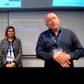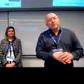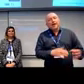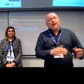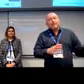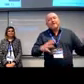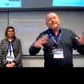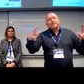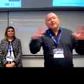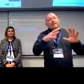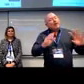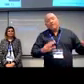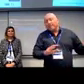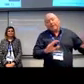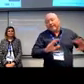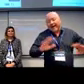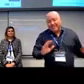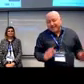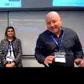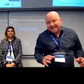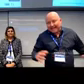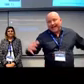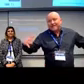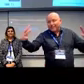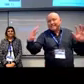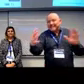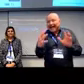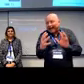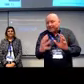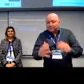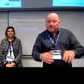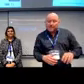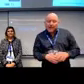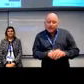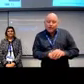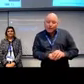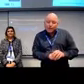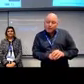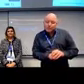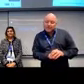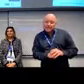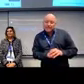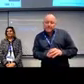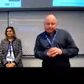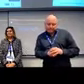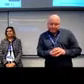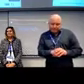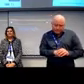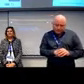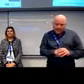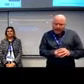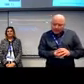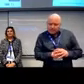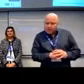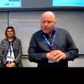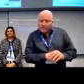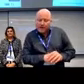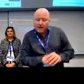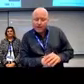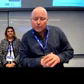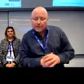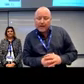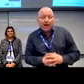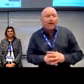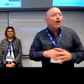qu'on propose va essayer de, pas éliminer le décalage, mais on va essayer de la réduire le plus possible. Donc, c'est ce qu'on